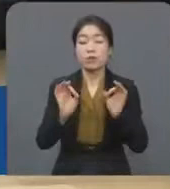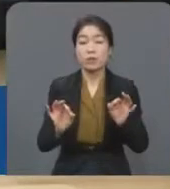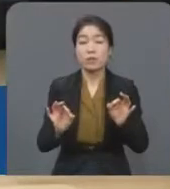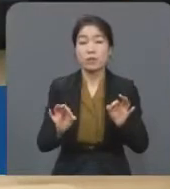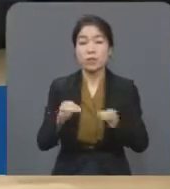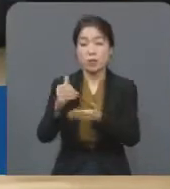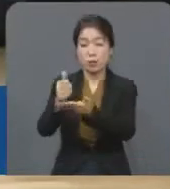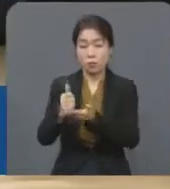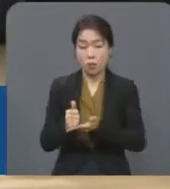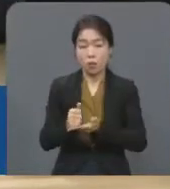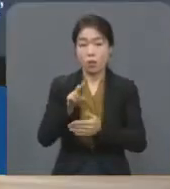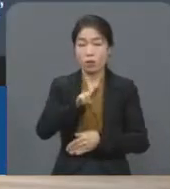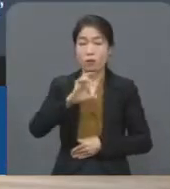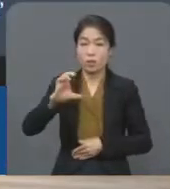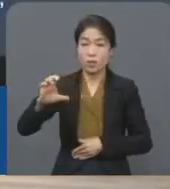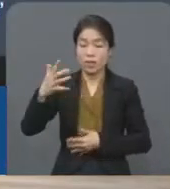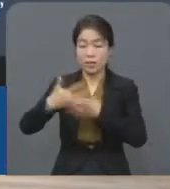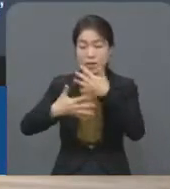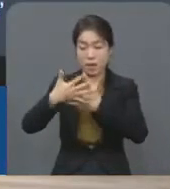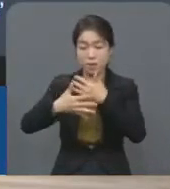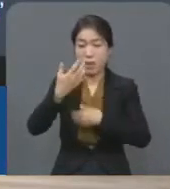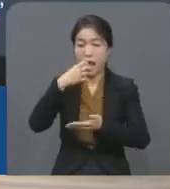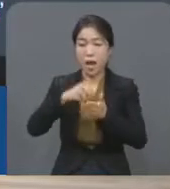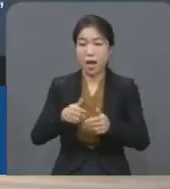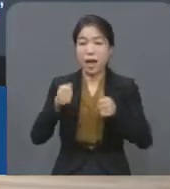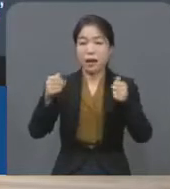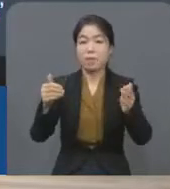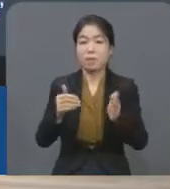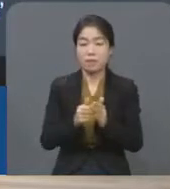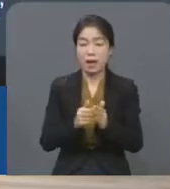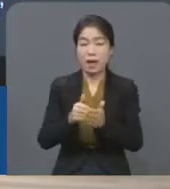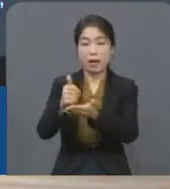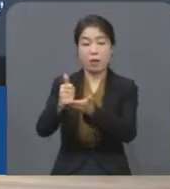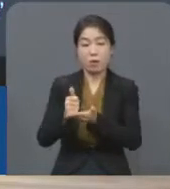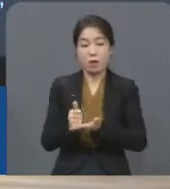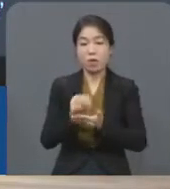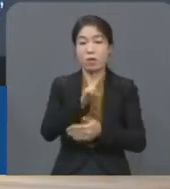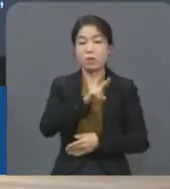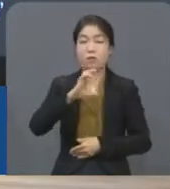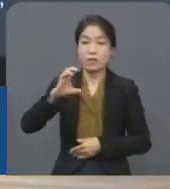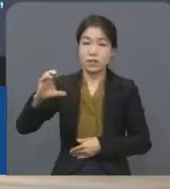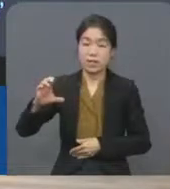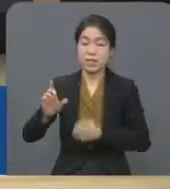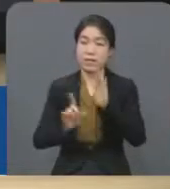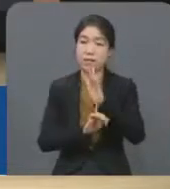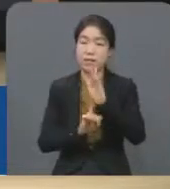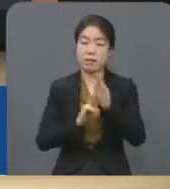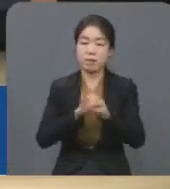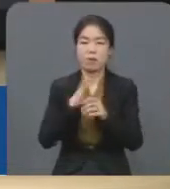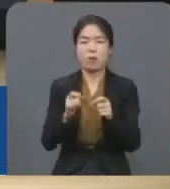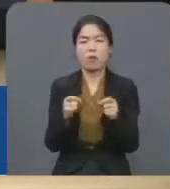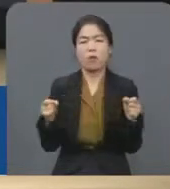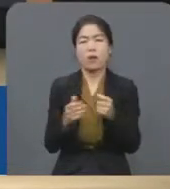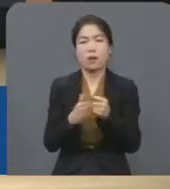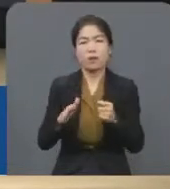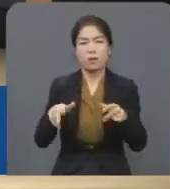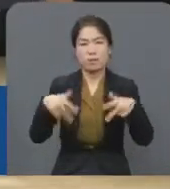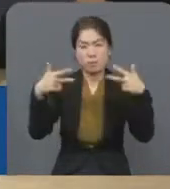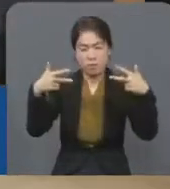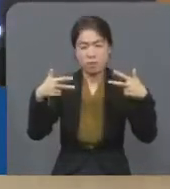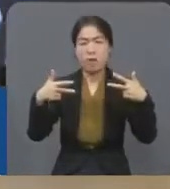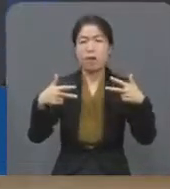광주은행이 고객 대상 UCC 공모전 시상식을 개최했습니다. 고객 대상 UCC 공모전은 코로나19 장기화로 비대면